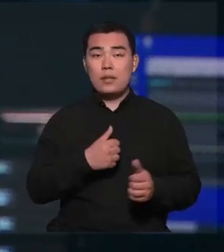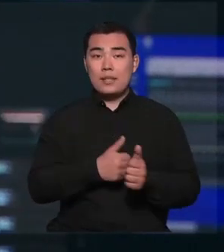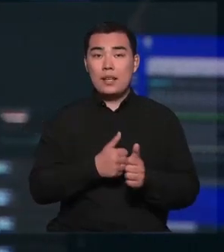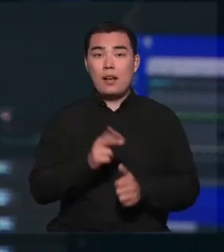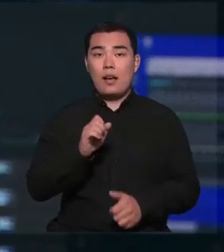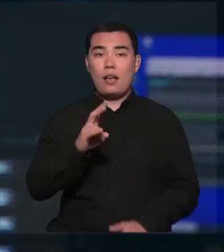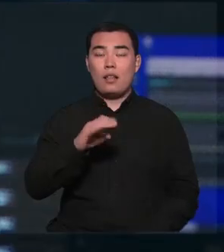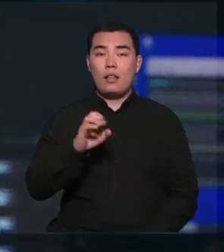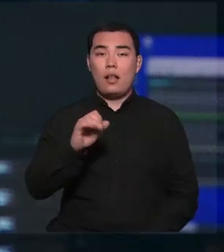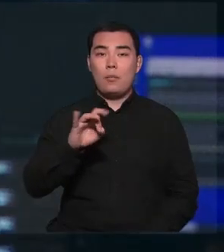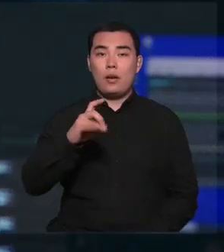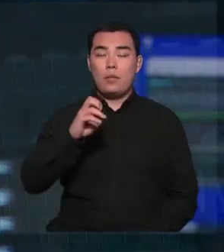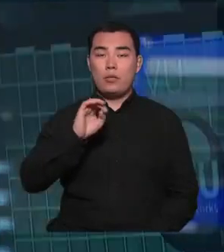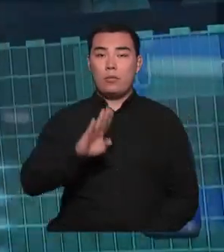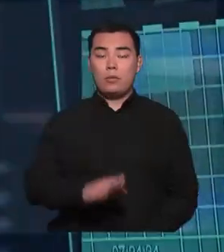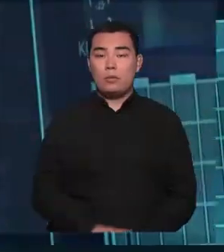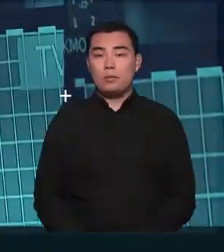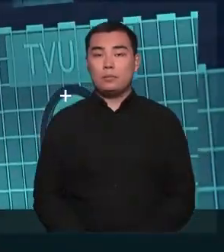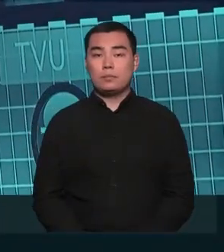Қанат Алмағанбетов.